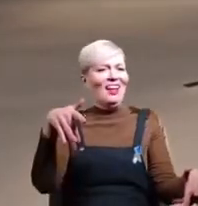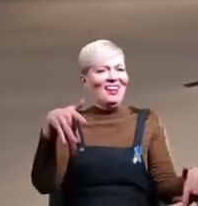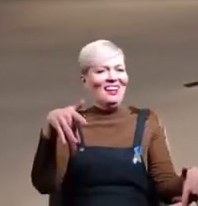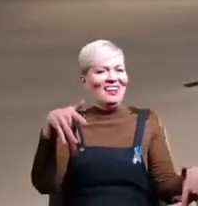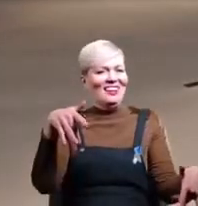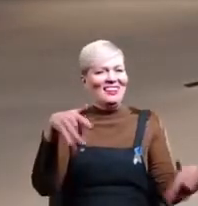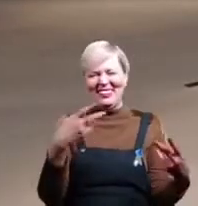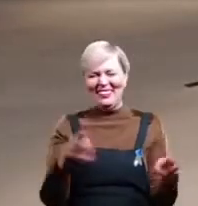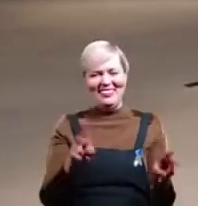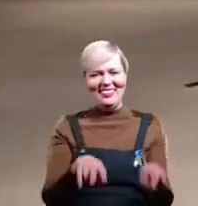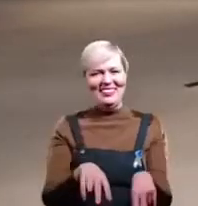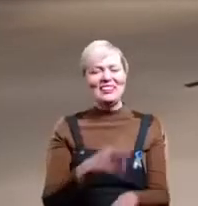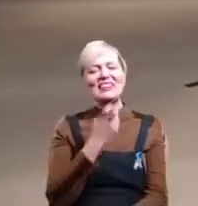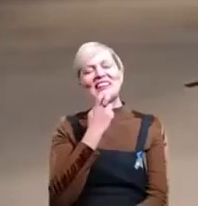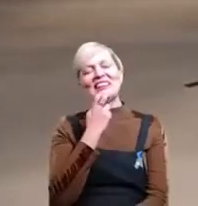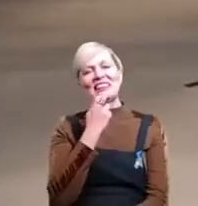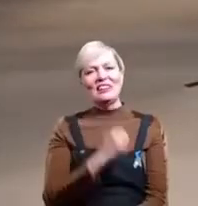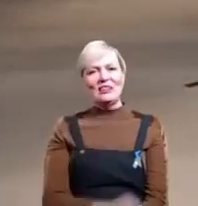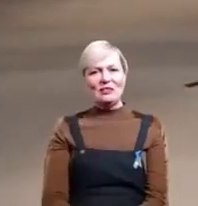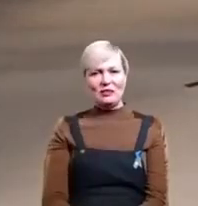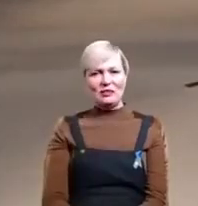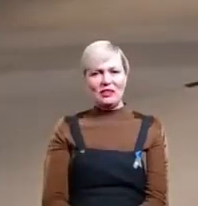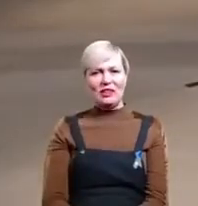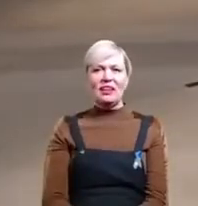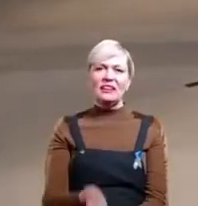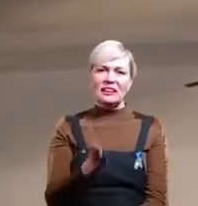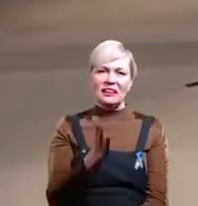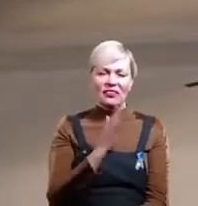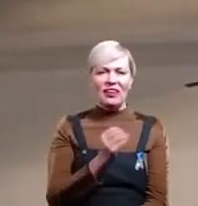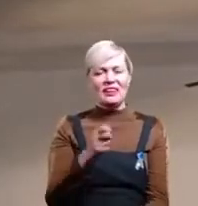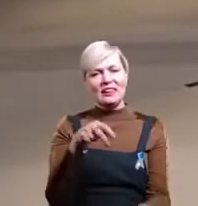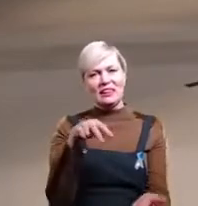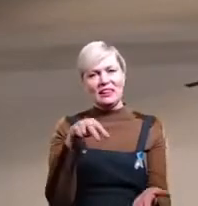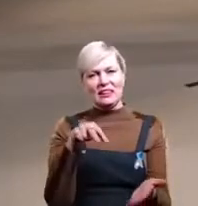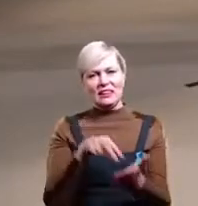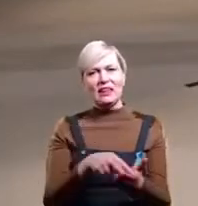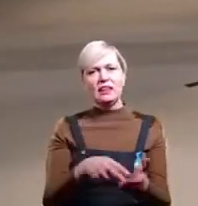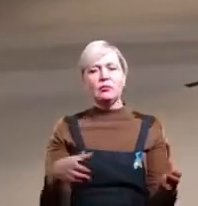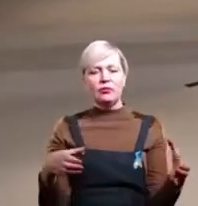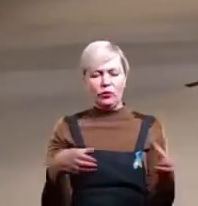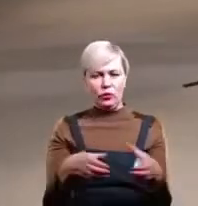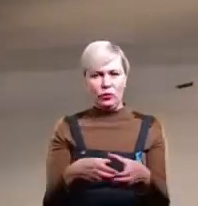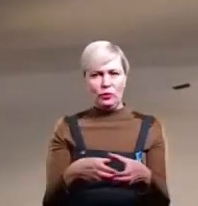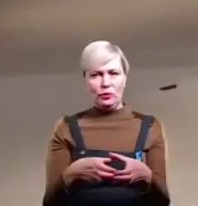Готовы. Еще разочек. Давайте с пар. Уже встали, заход в круг.